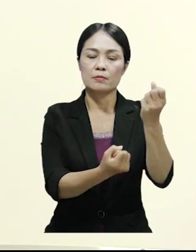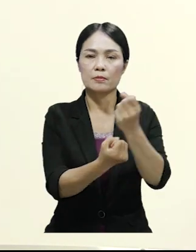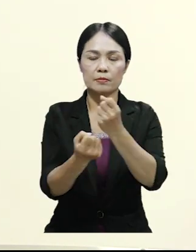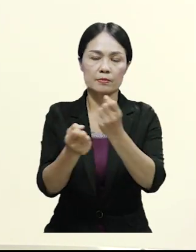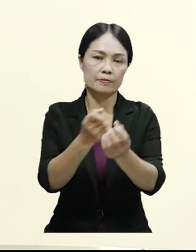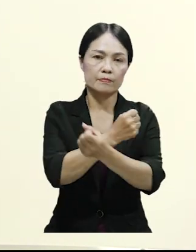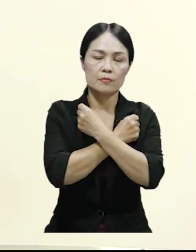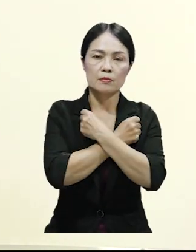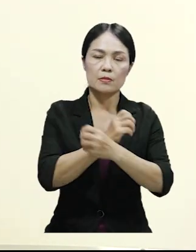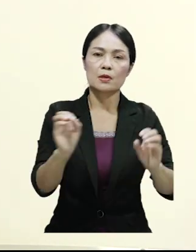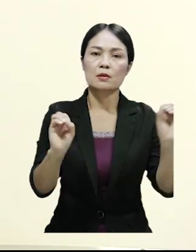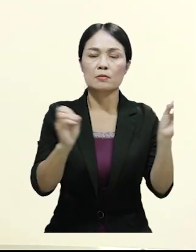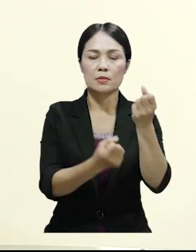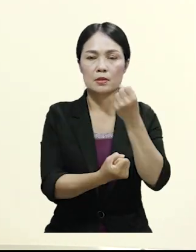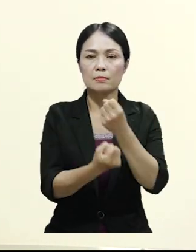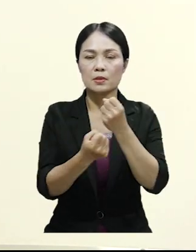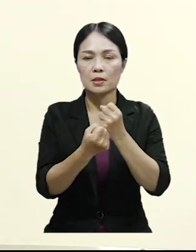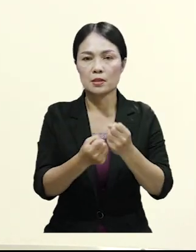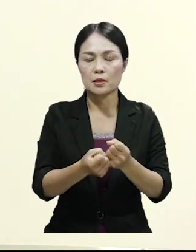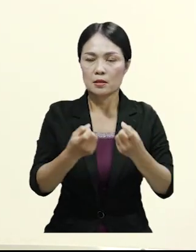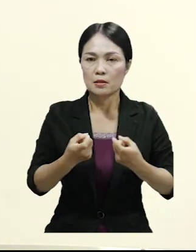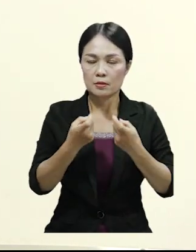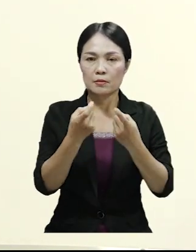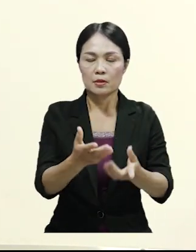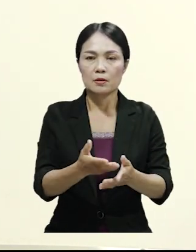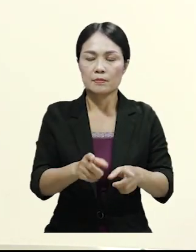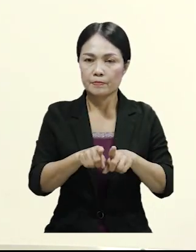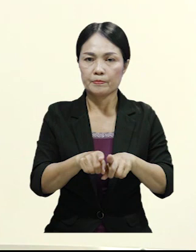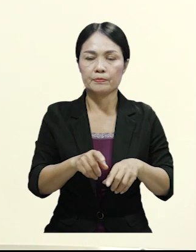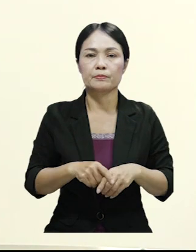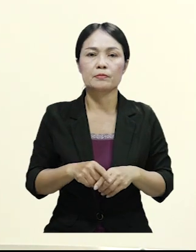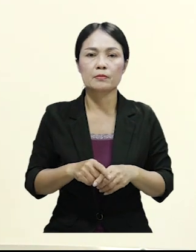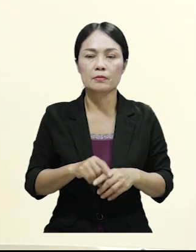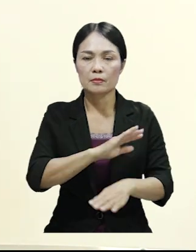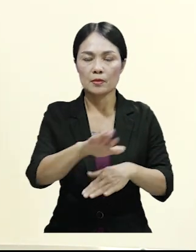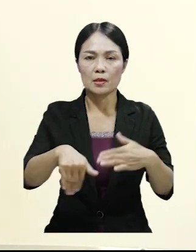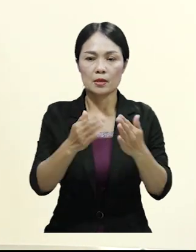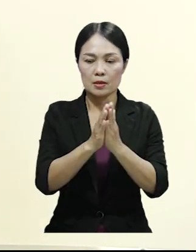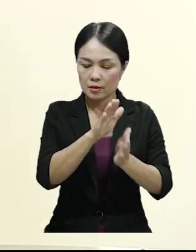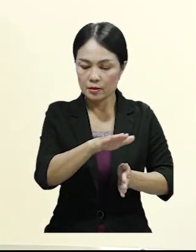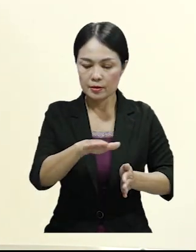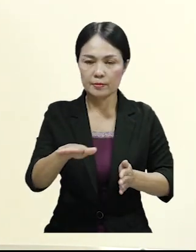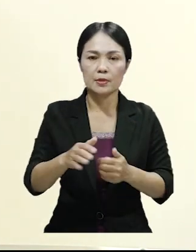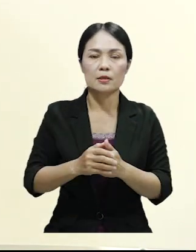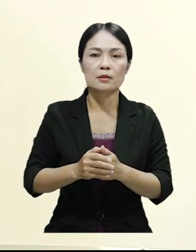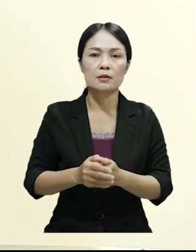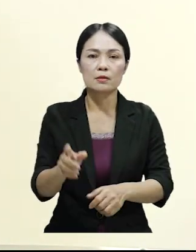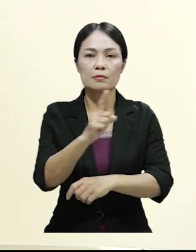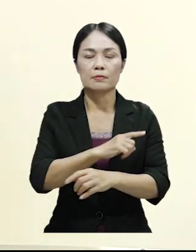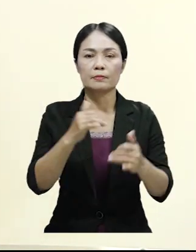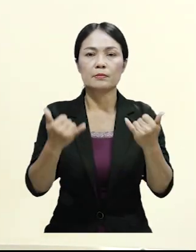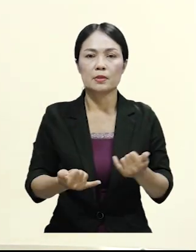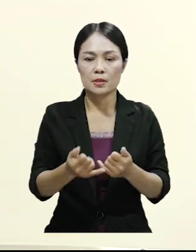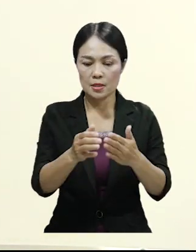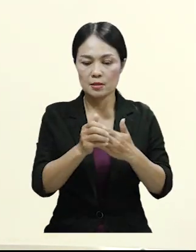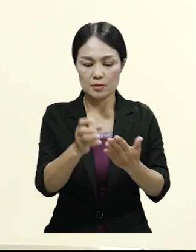រោឬមិនគ្រប់ត្រោដោយមានហេតុផលផងបាទអរគុណកូនណាដល់ឡាយថ្ងៃនេះលោកគ្រូ